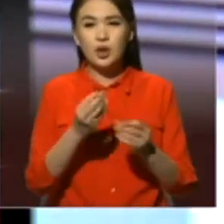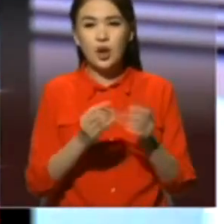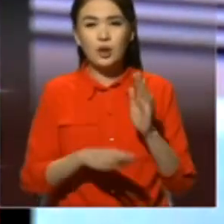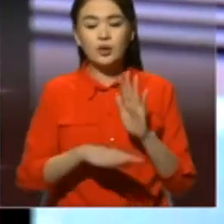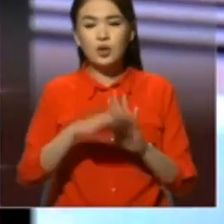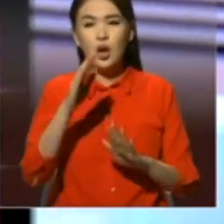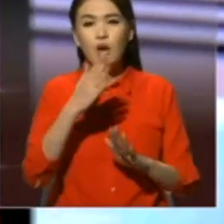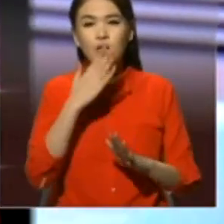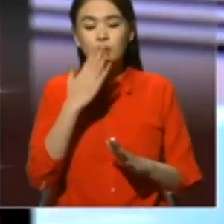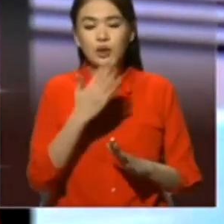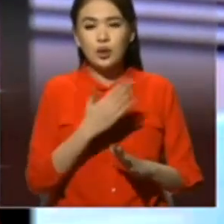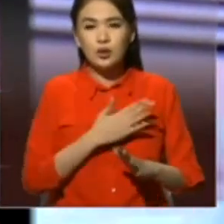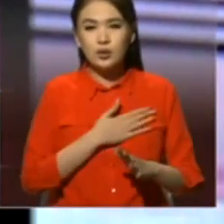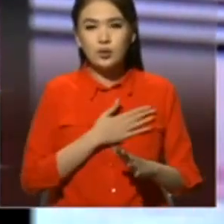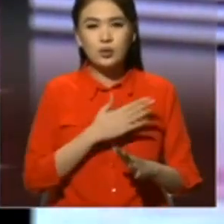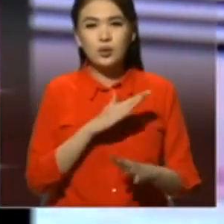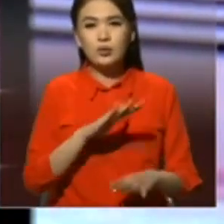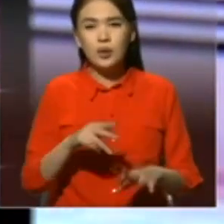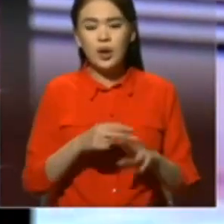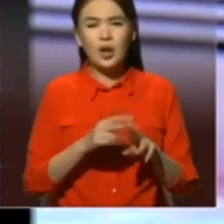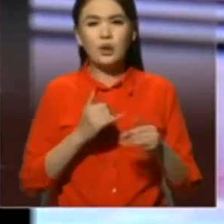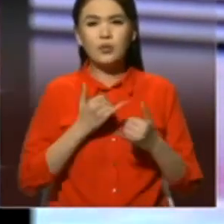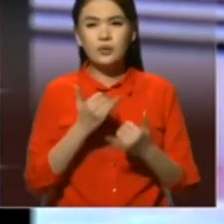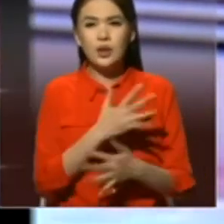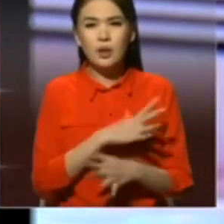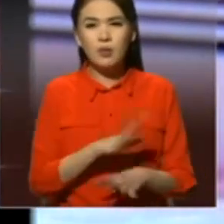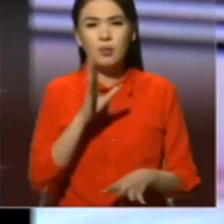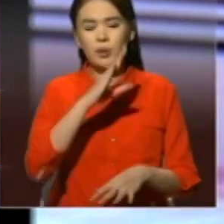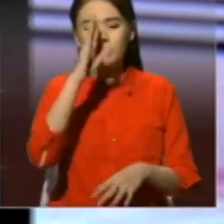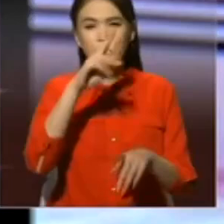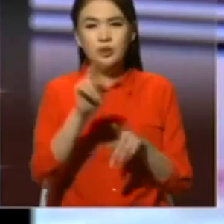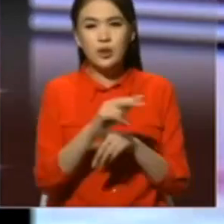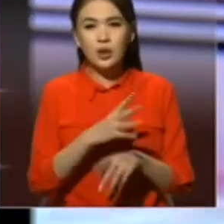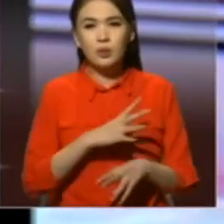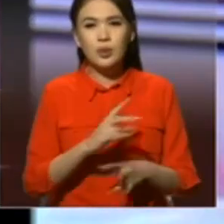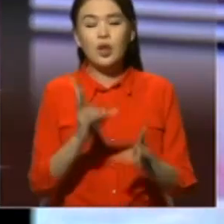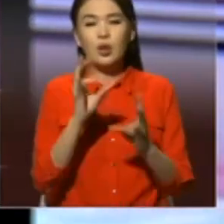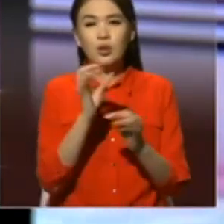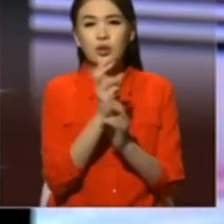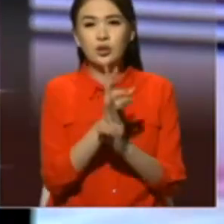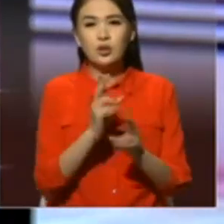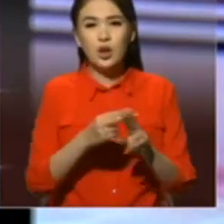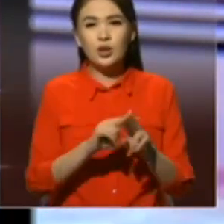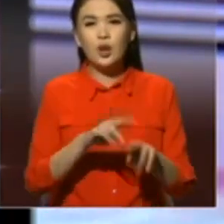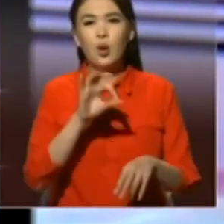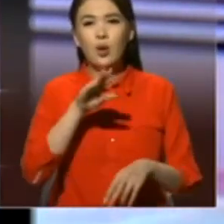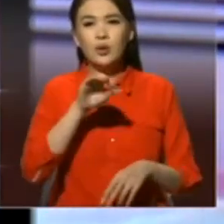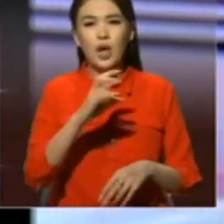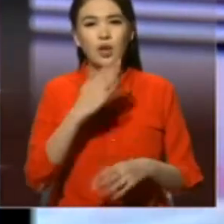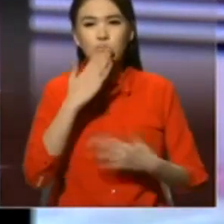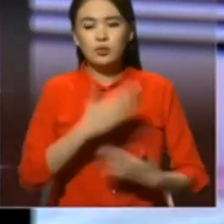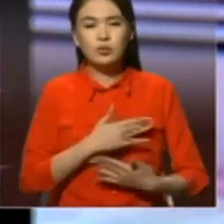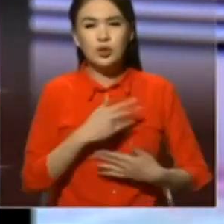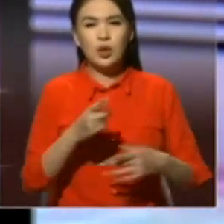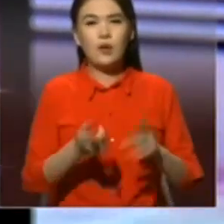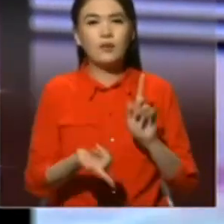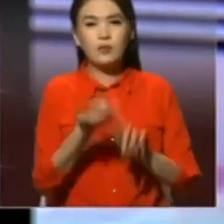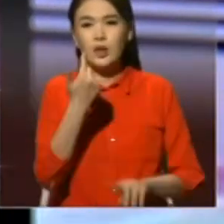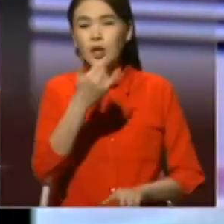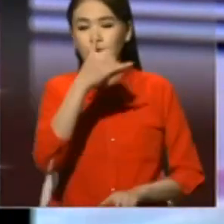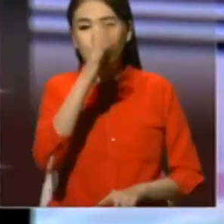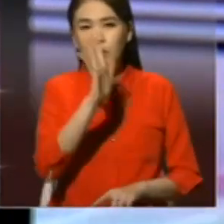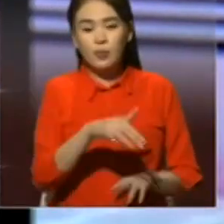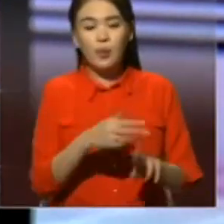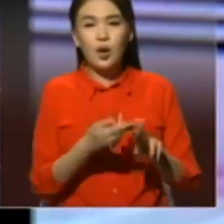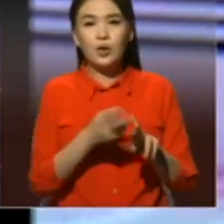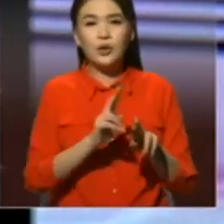отбасын қадірлей алмаған, өзінің әке шешесінің мейірін алмаған адамнан еш уақытта ол отан сүйгіштікті талап ете алмаймыз. Сондықтан кез